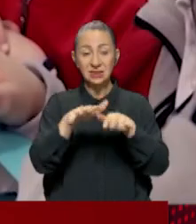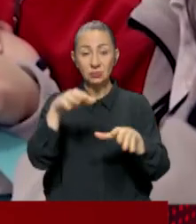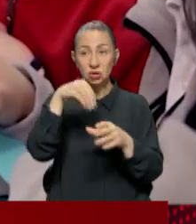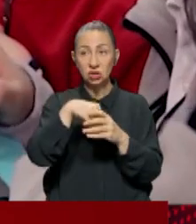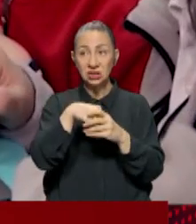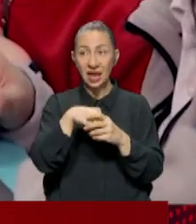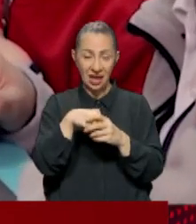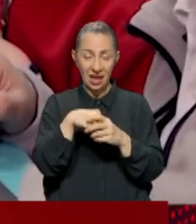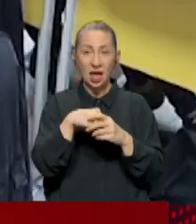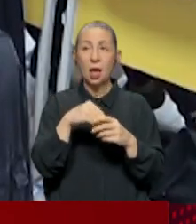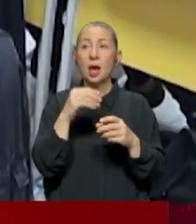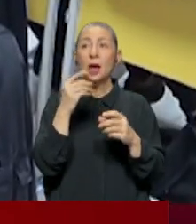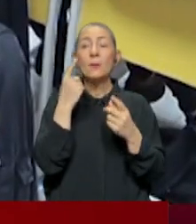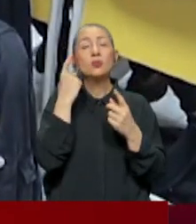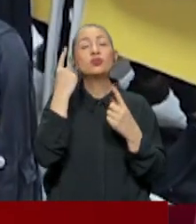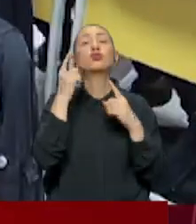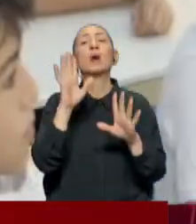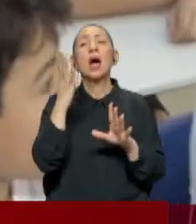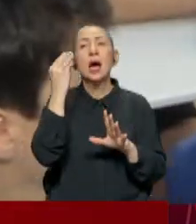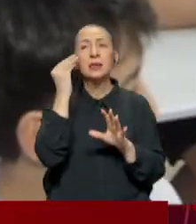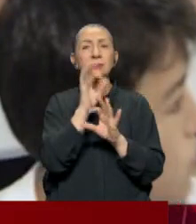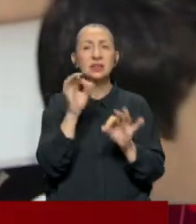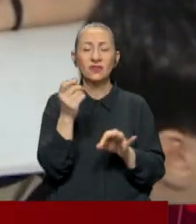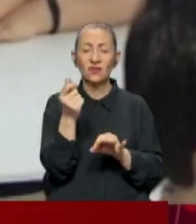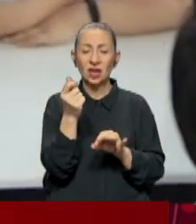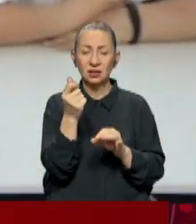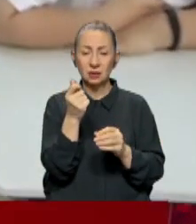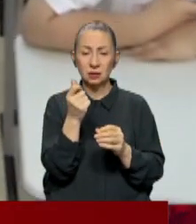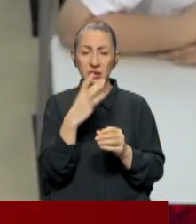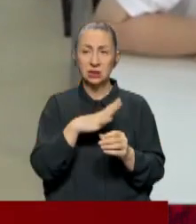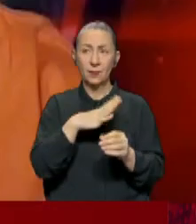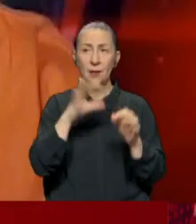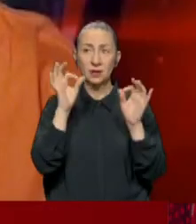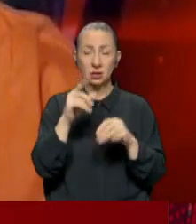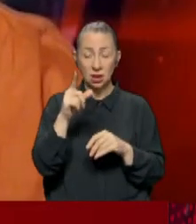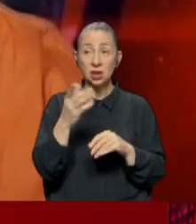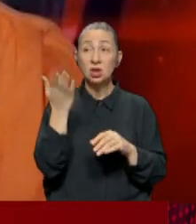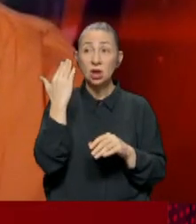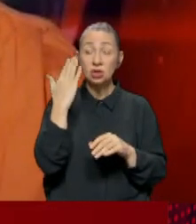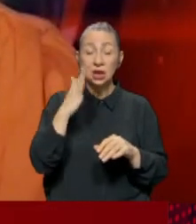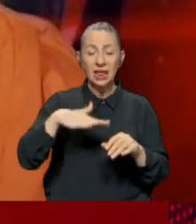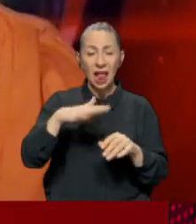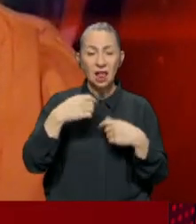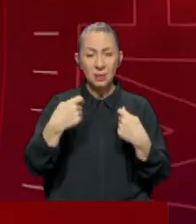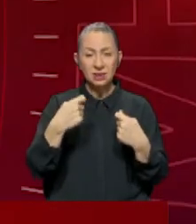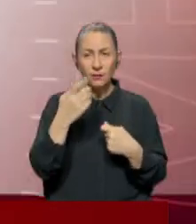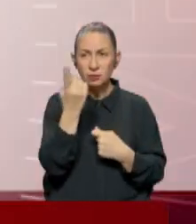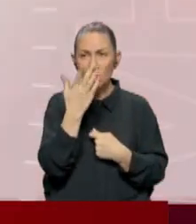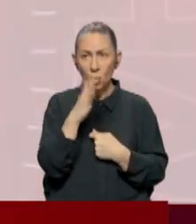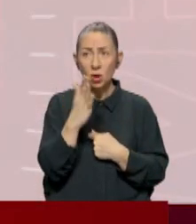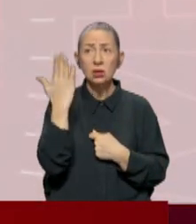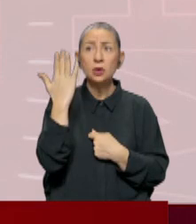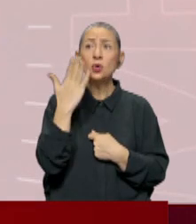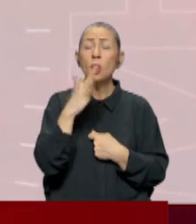içinde rol aldıklarını ihmal ederek anlamsız fiyat sergilemeye başladılar. Daha önceden genel gider diye bir şey yoktu. Daha